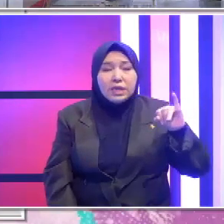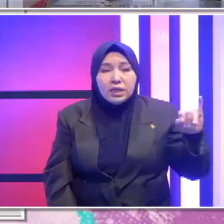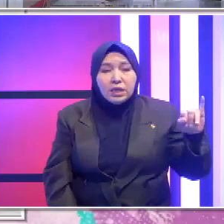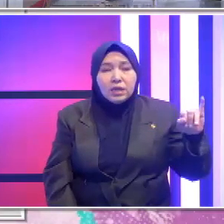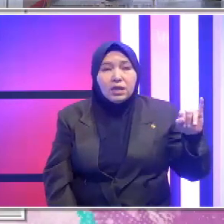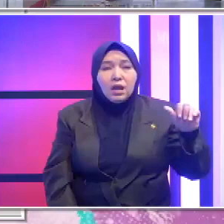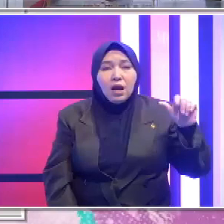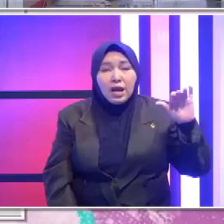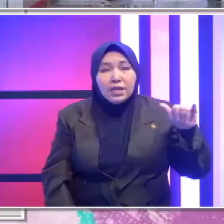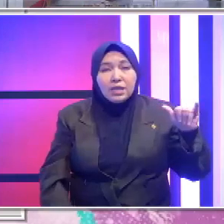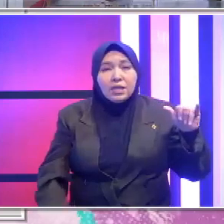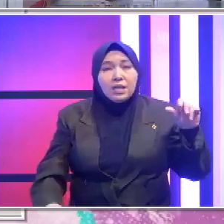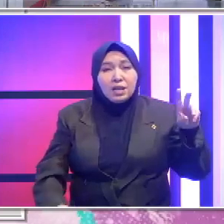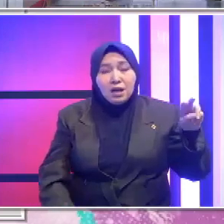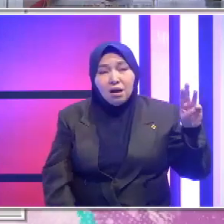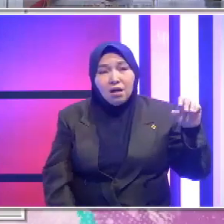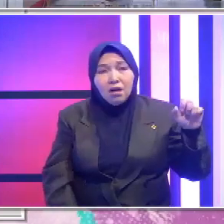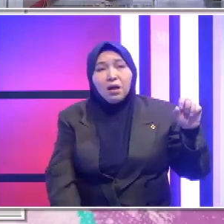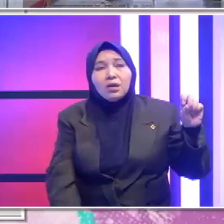nasional.go.id